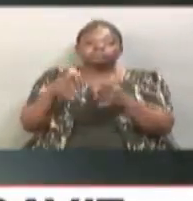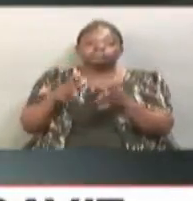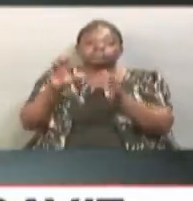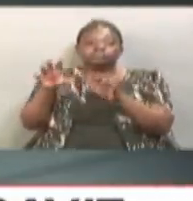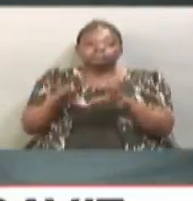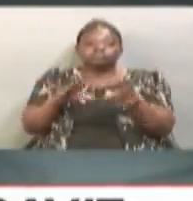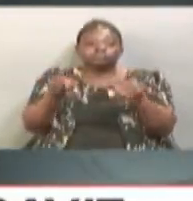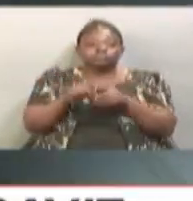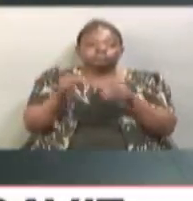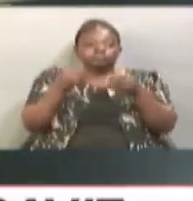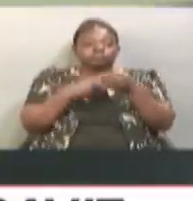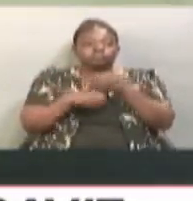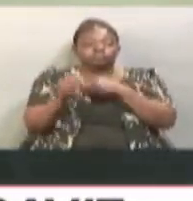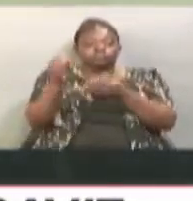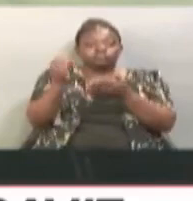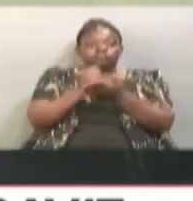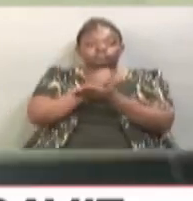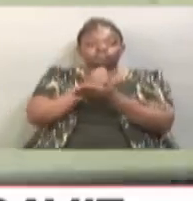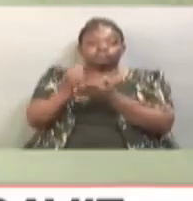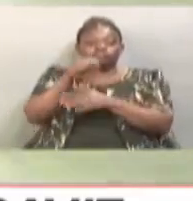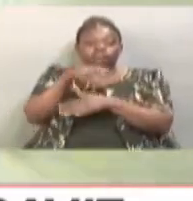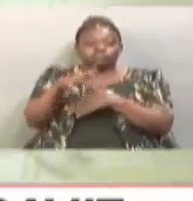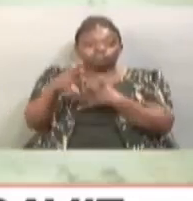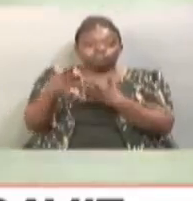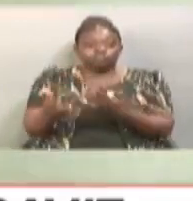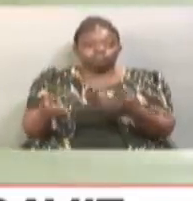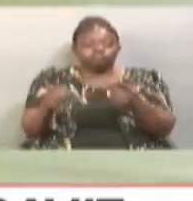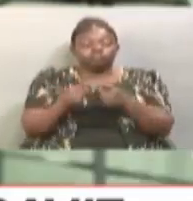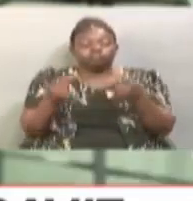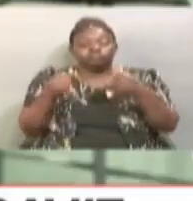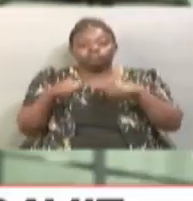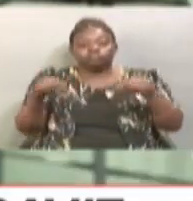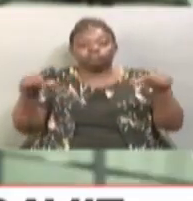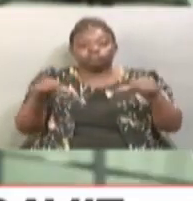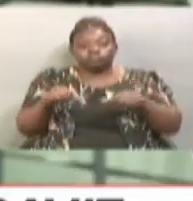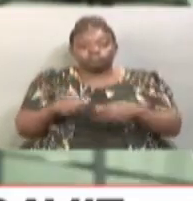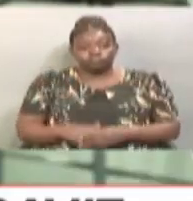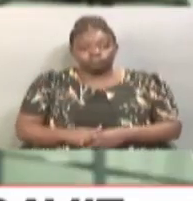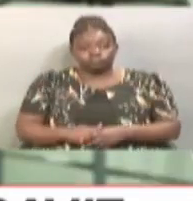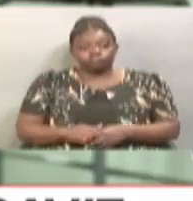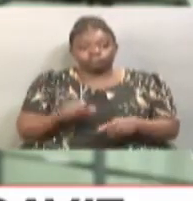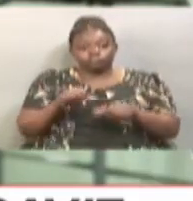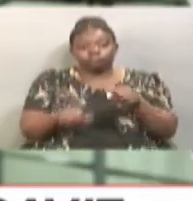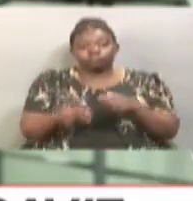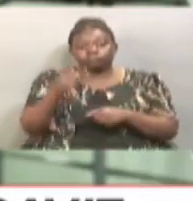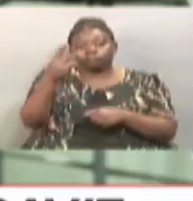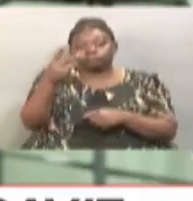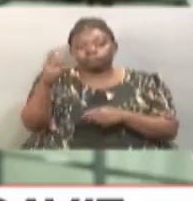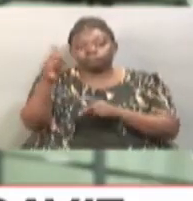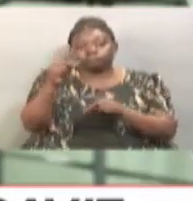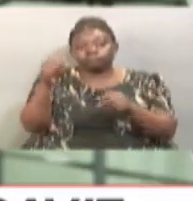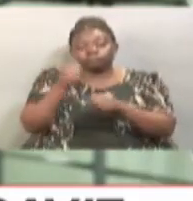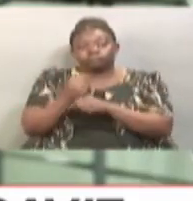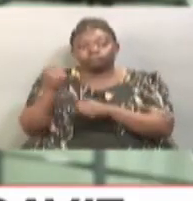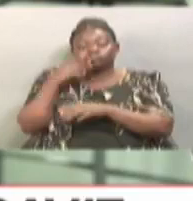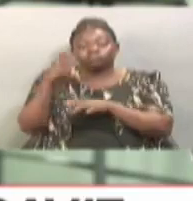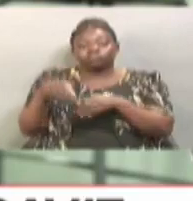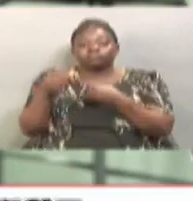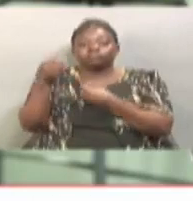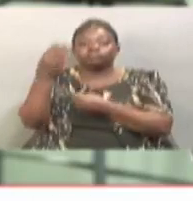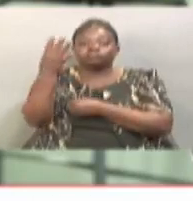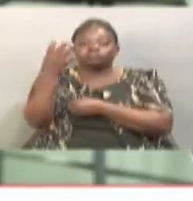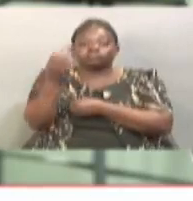mu mulina okutunda paasipooti zaabwe ne bazikoleramu n'ebikolobero twali abantu babiri ne sisita wange twabawa miliyoni 6